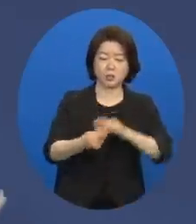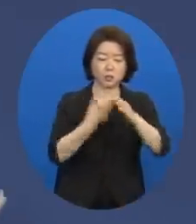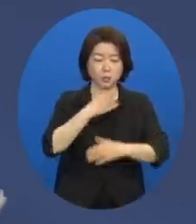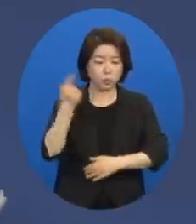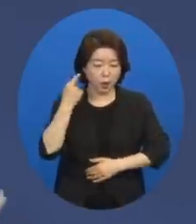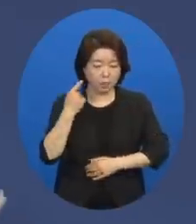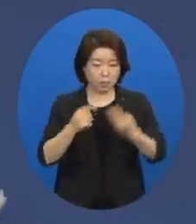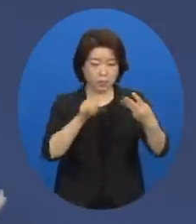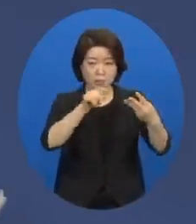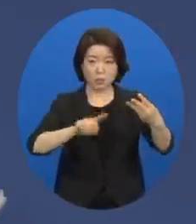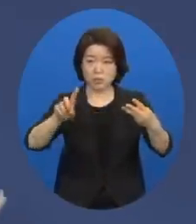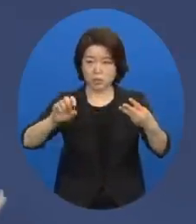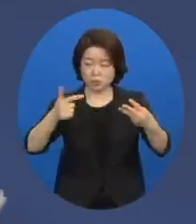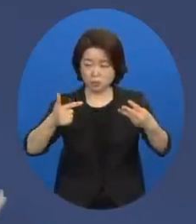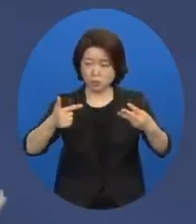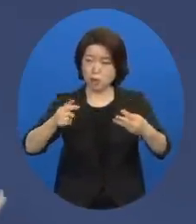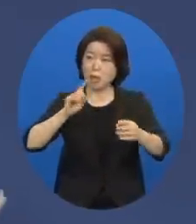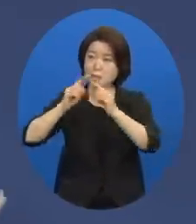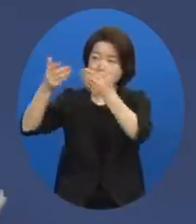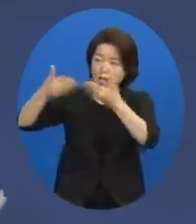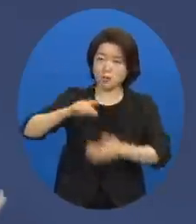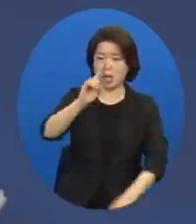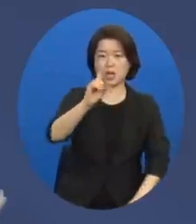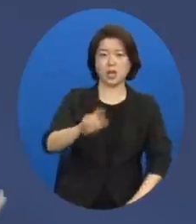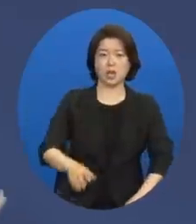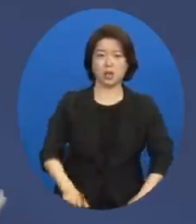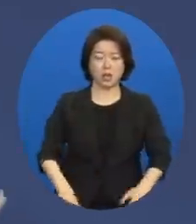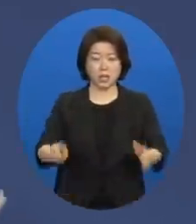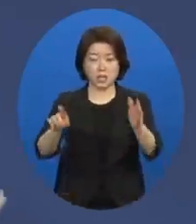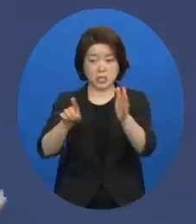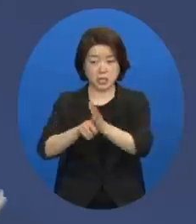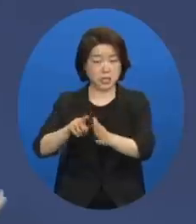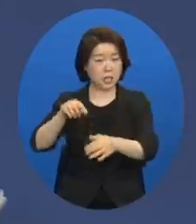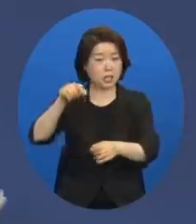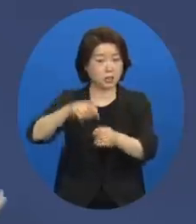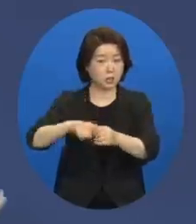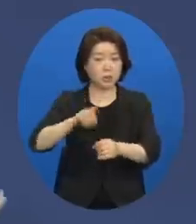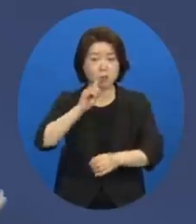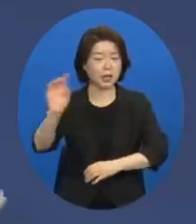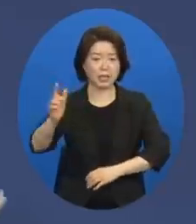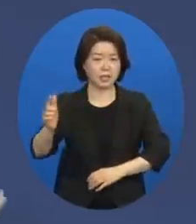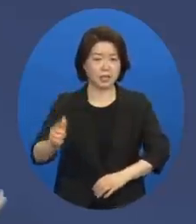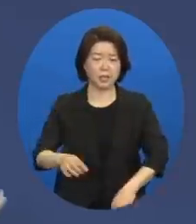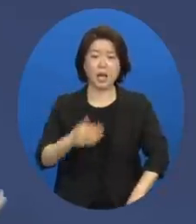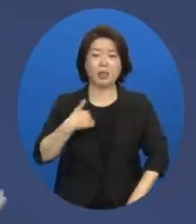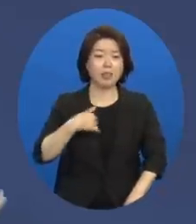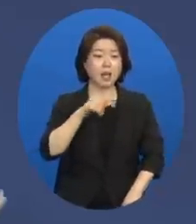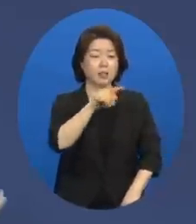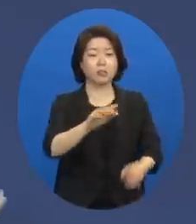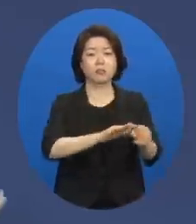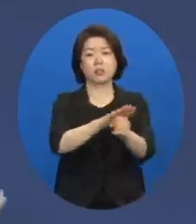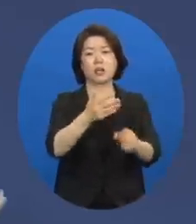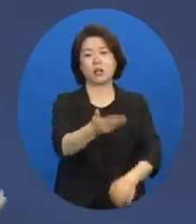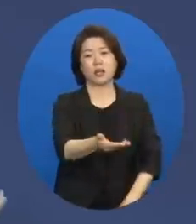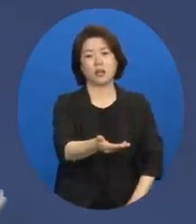3장 16절로 해주신 말은 딱 하나의 신학적인 말이 아니었어요. 내가 널 사랑한다.